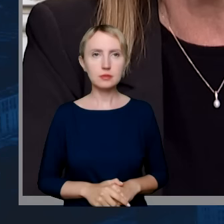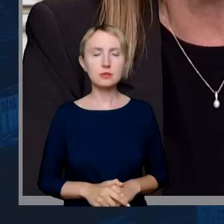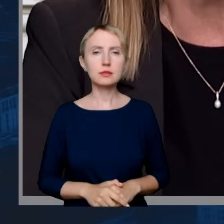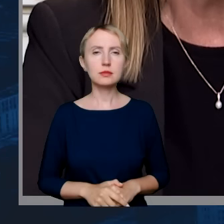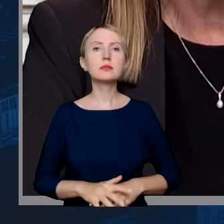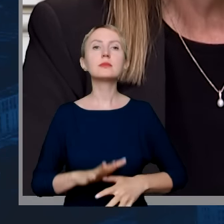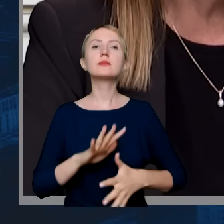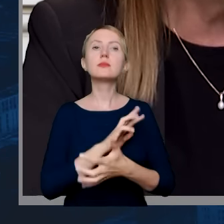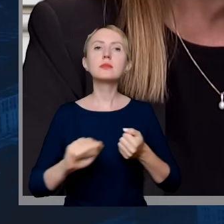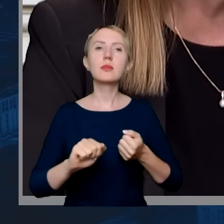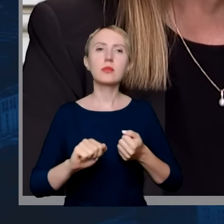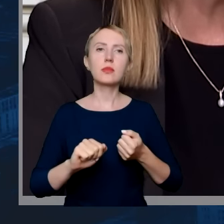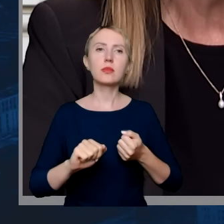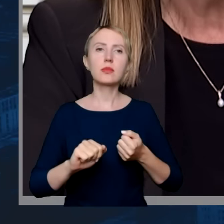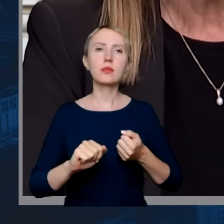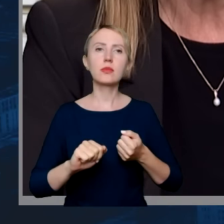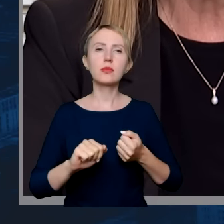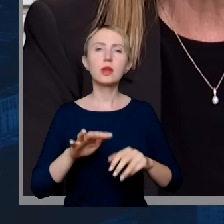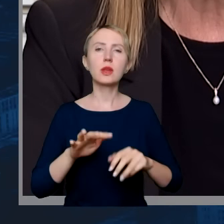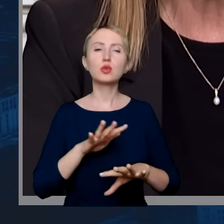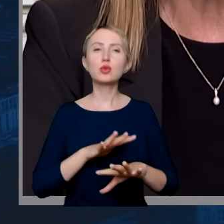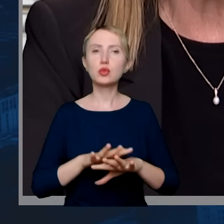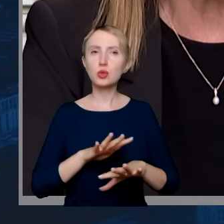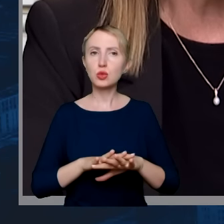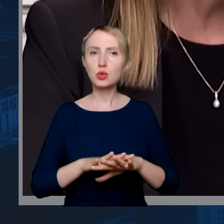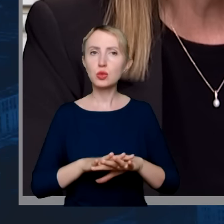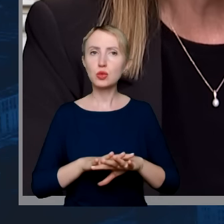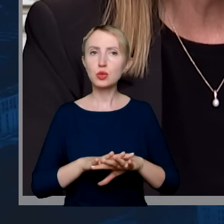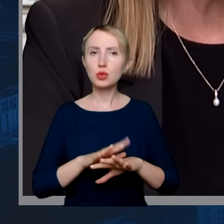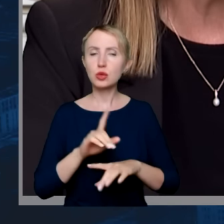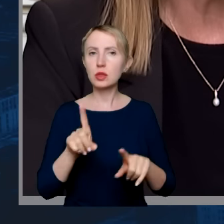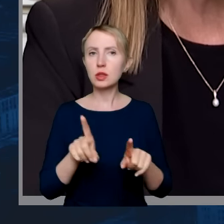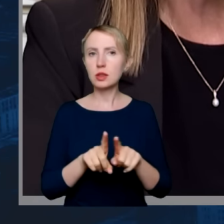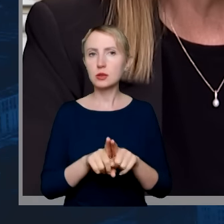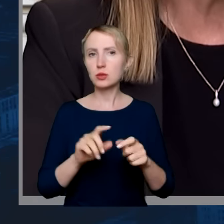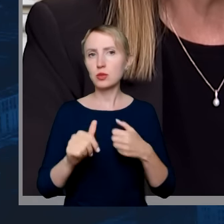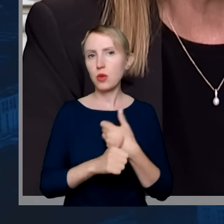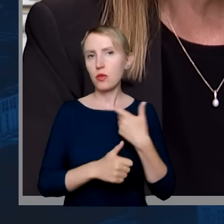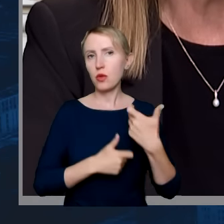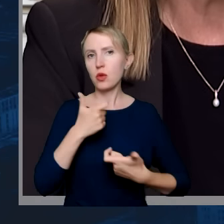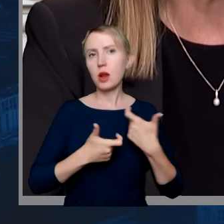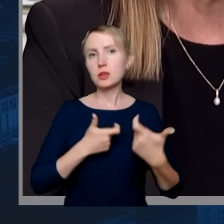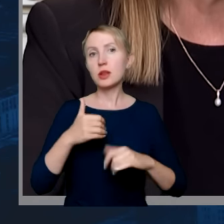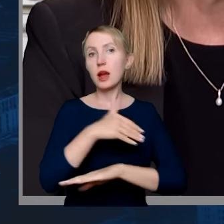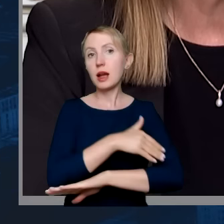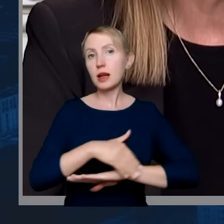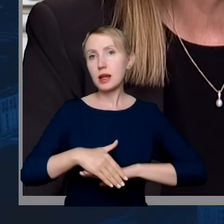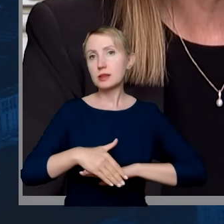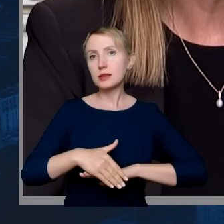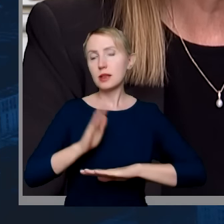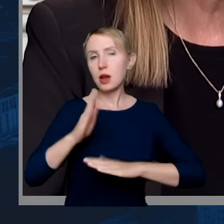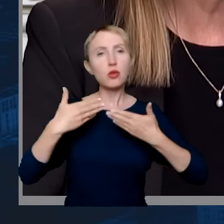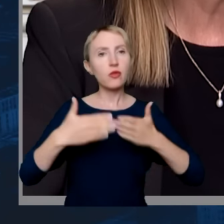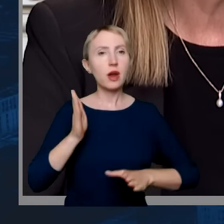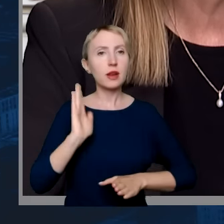rozkładanie struktury i sprawianie, że ta nasza granica po prostu będzie otwarta. Pani poseł, ja